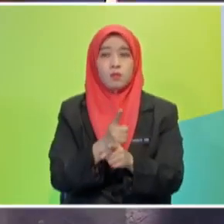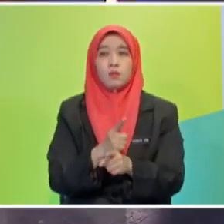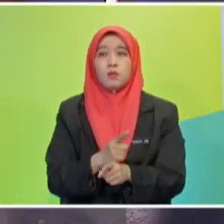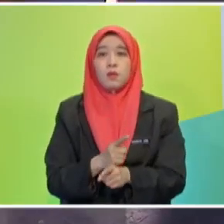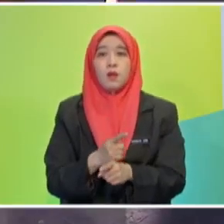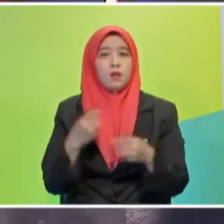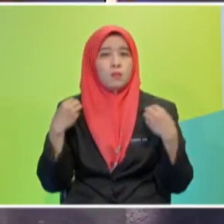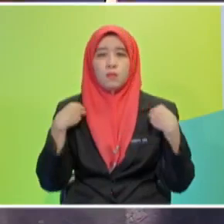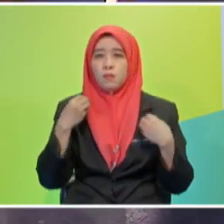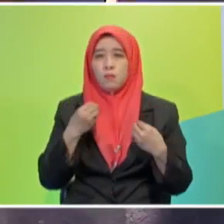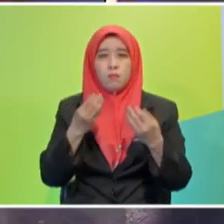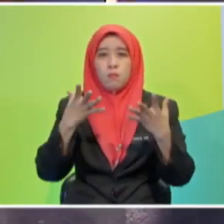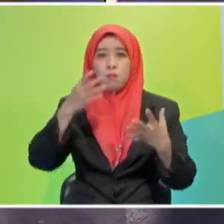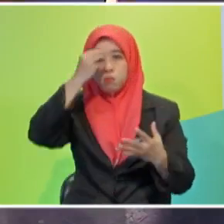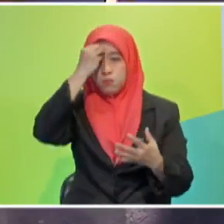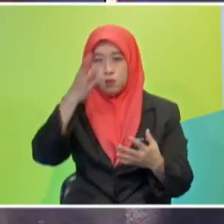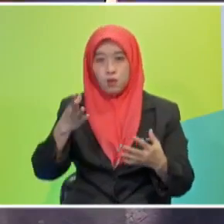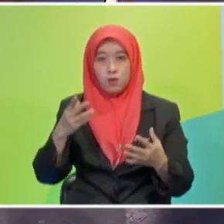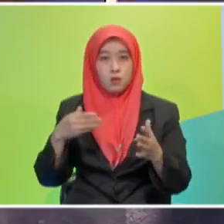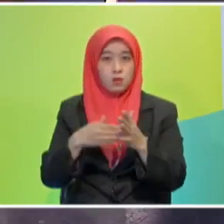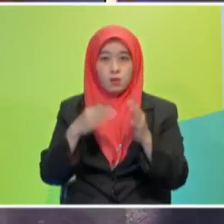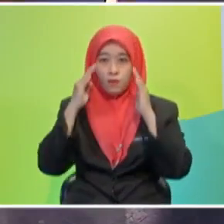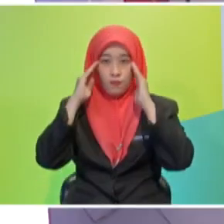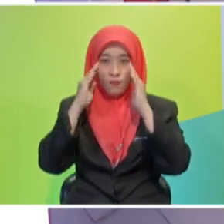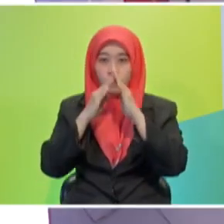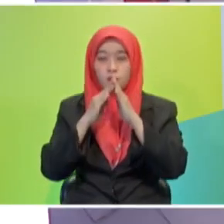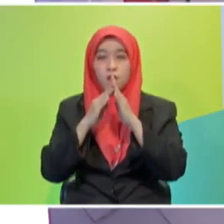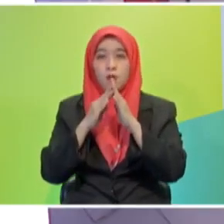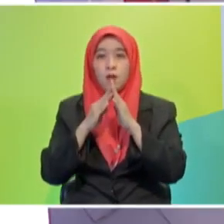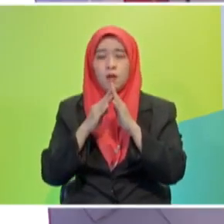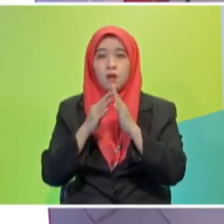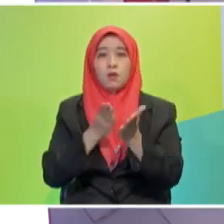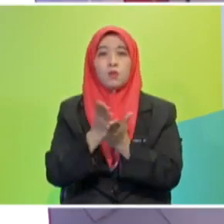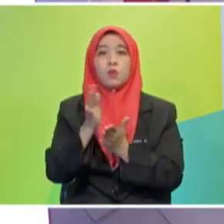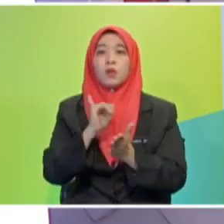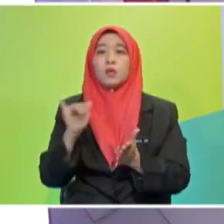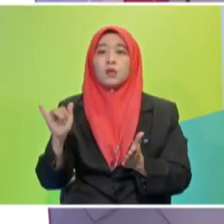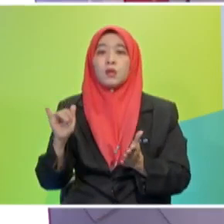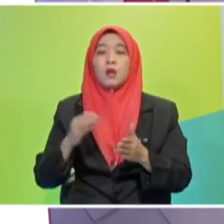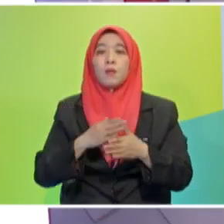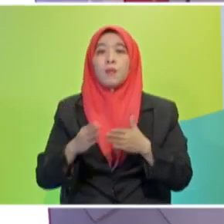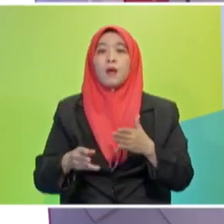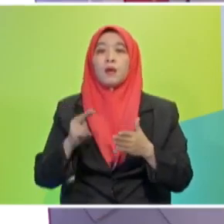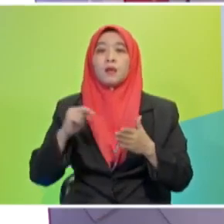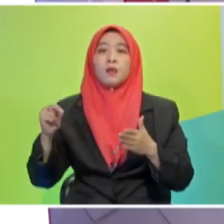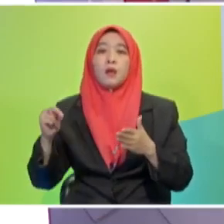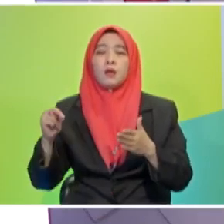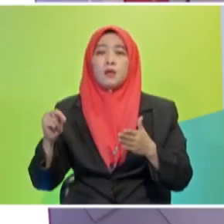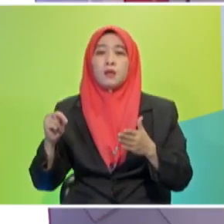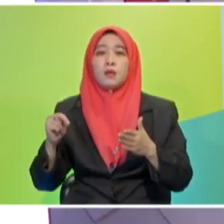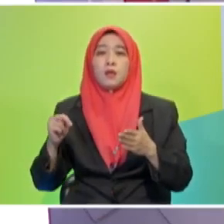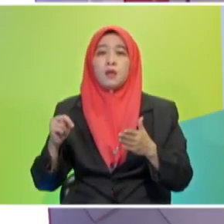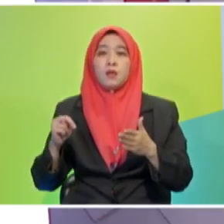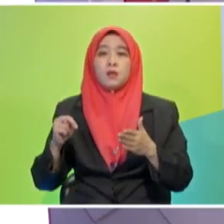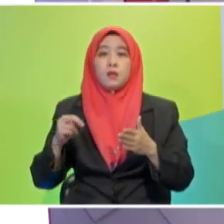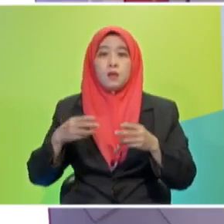tumpukan perhatian sepenuhnya. Baik, cikgu. Okey, seterusnya cikgu akan sentuh ke bahagian komponen elektronik.